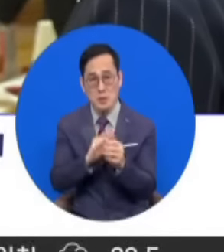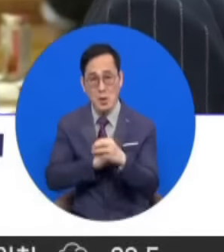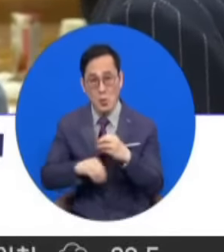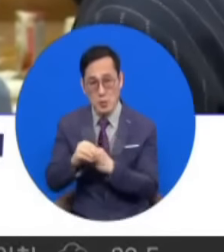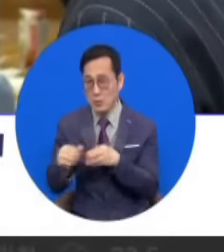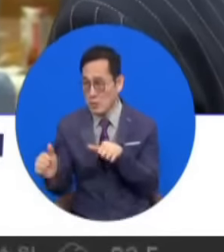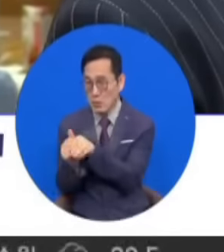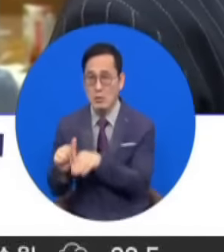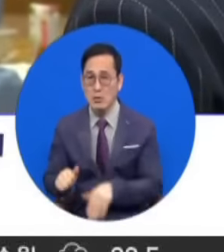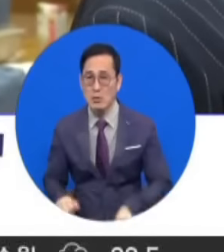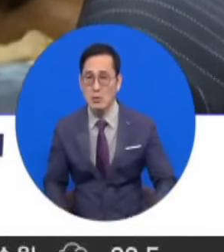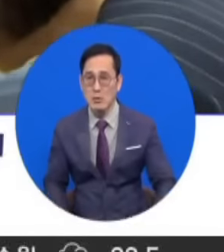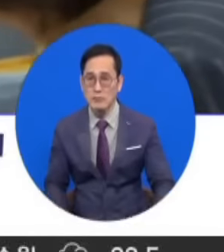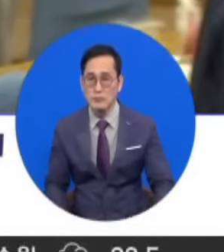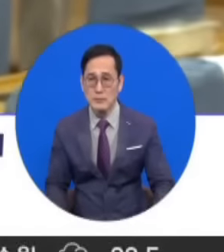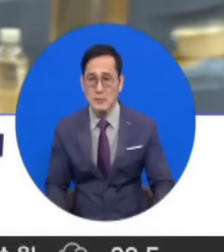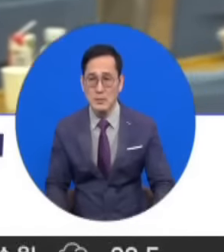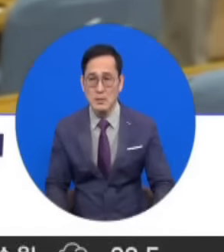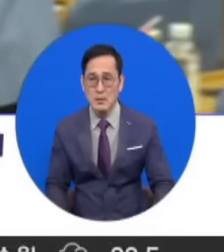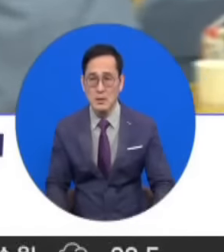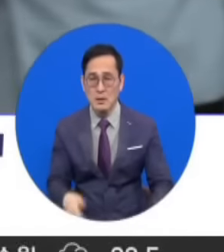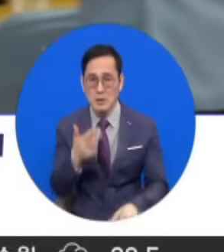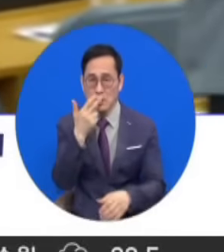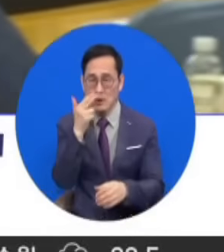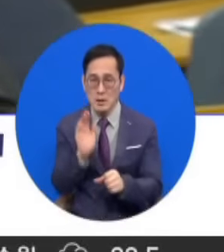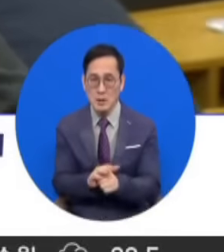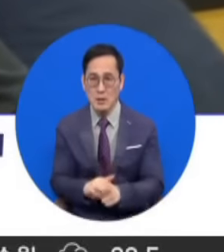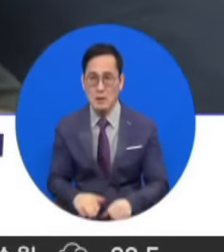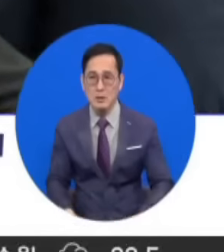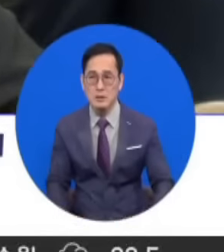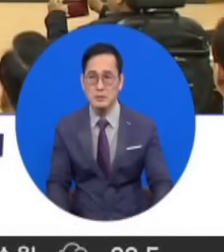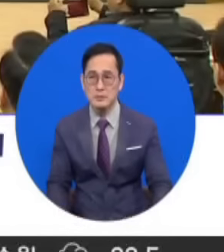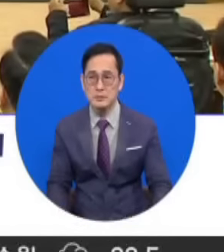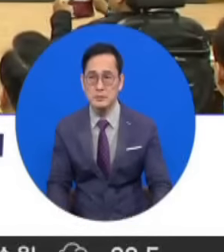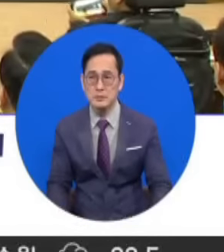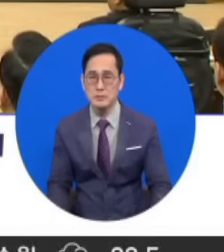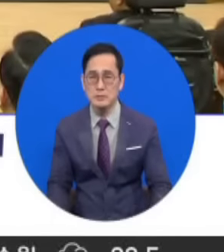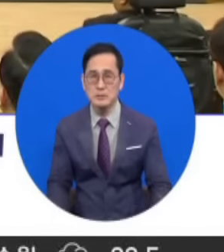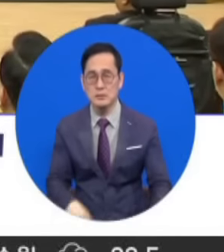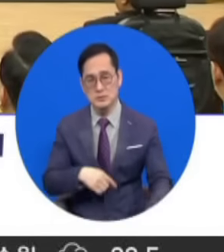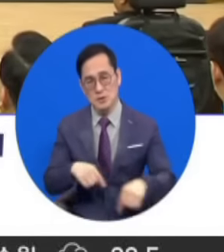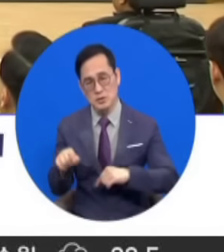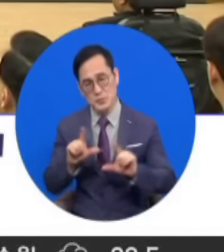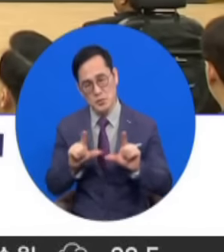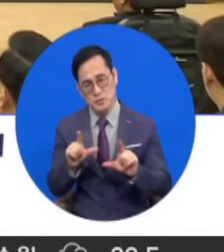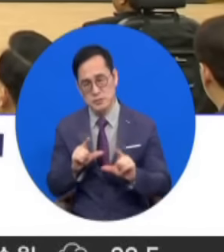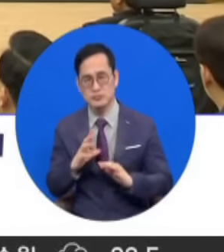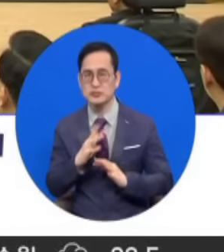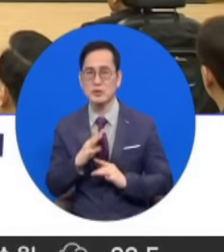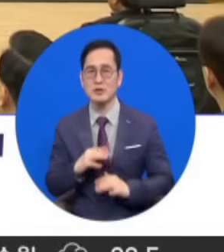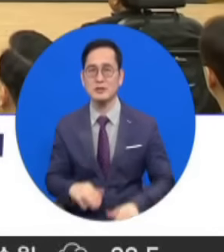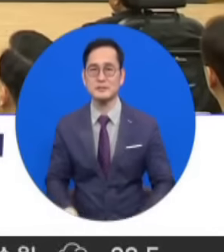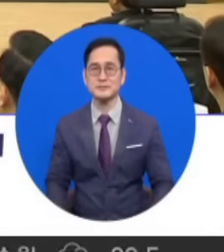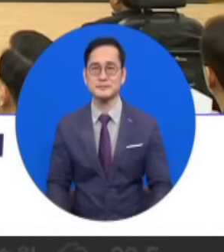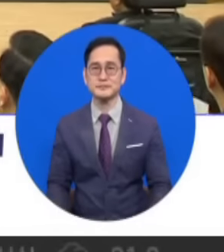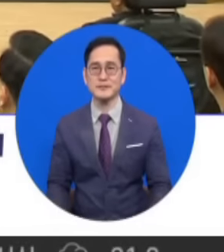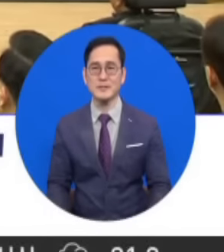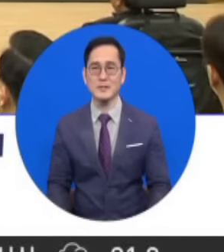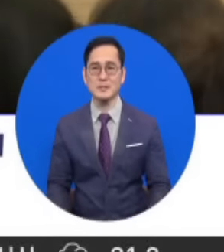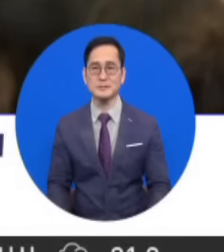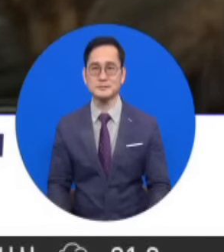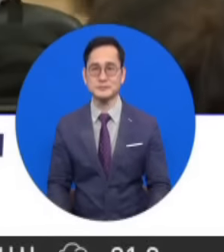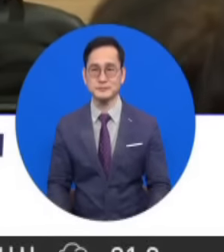아무리 정치는 적과 동지가 없다고 하지만 저런 걸 보면 참 정치가 무섭다는 생각이 들어요. 아까 이영수 의원이 얘기했잖아요.